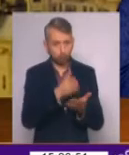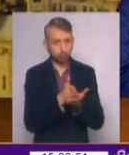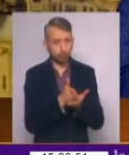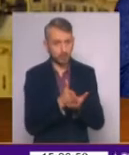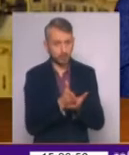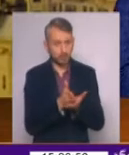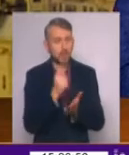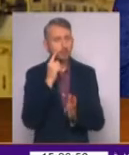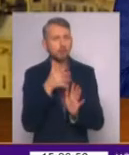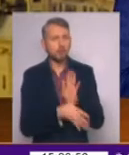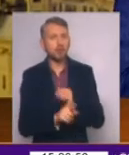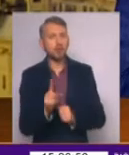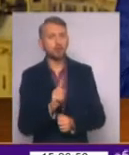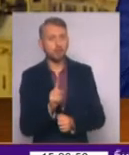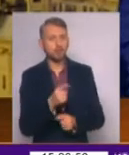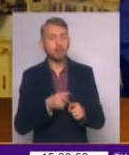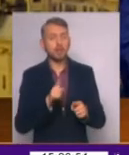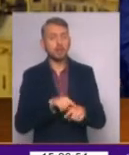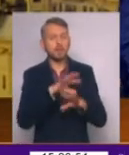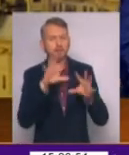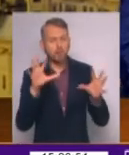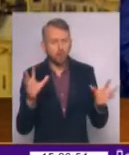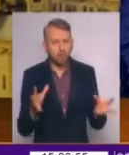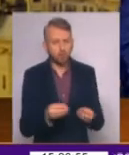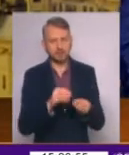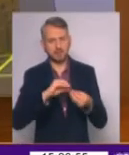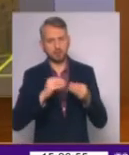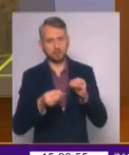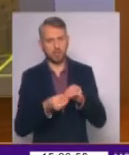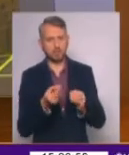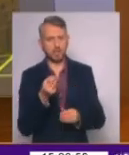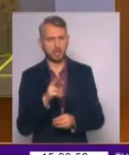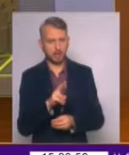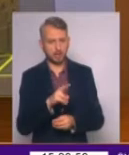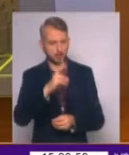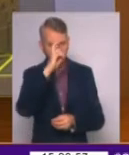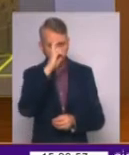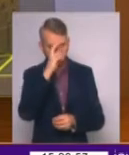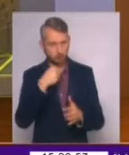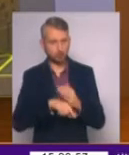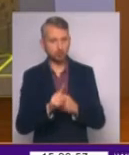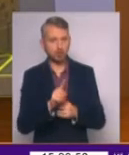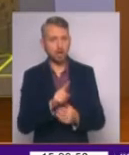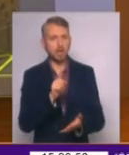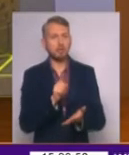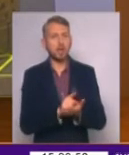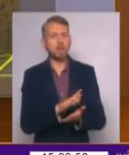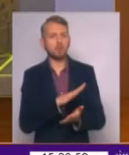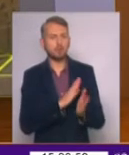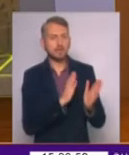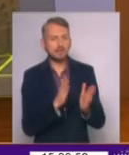долучатися. Зрозуміло, що це взагалі комплексна проблема для держави, тому що має бути